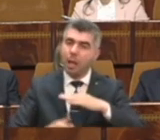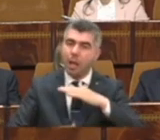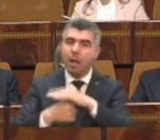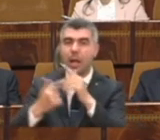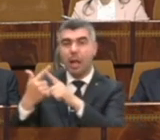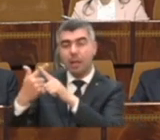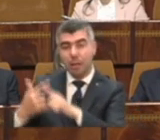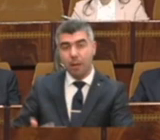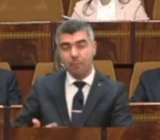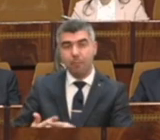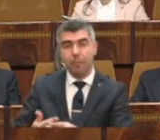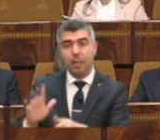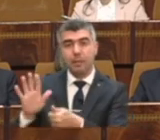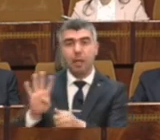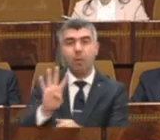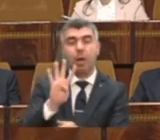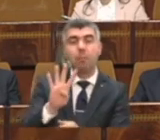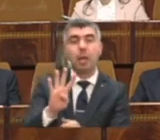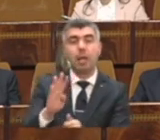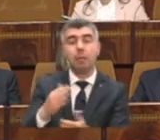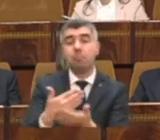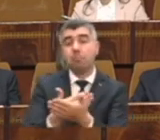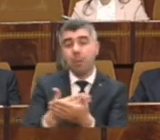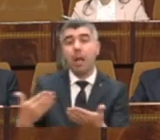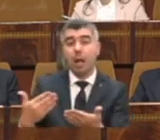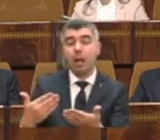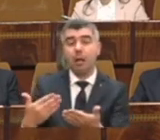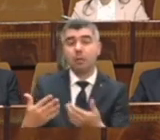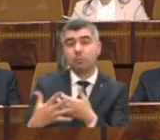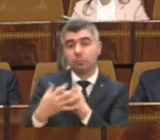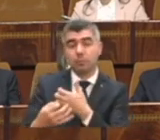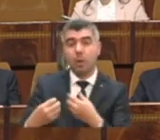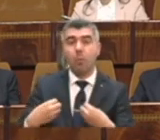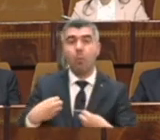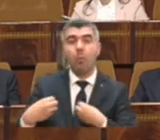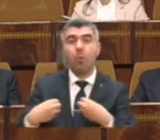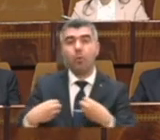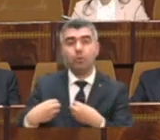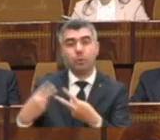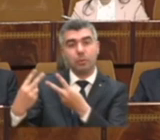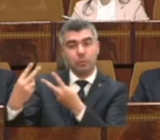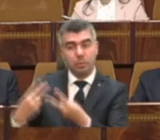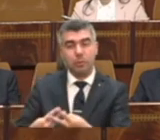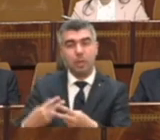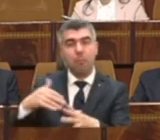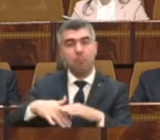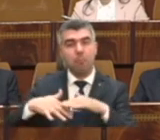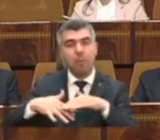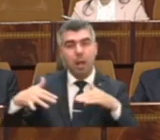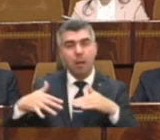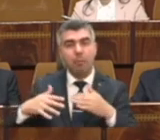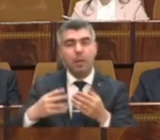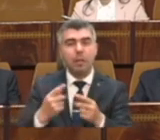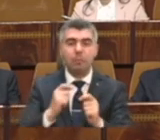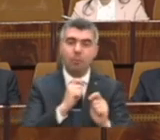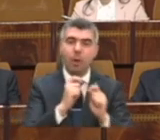2019، 46 مليار سنتي مشات في 2019. وجاء المدير العام لهنا وكان يعني ناقشنا معاه في لجنه المراقبه